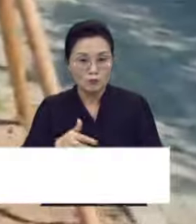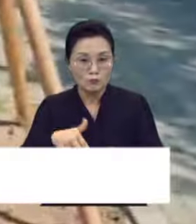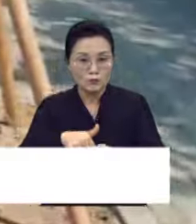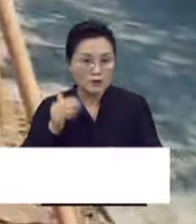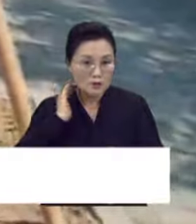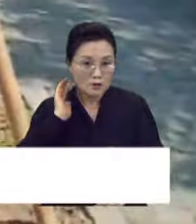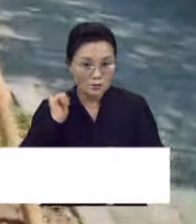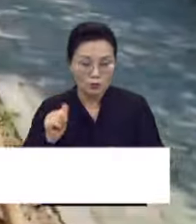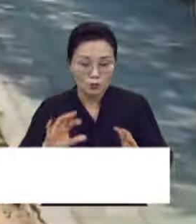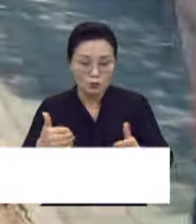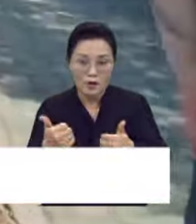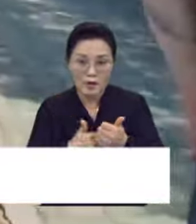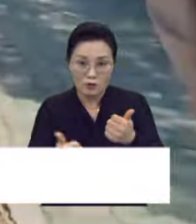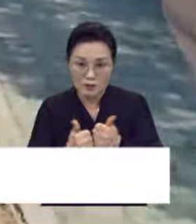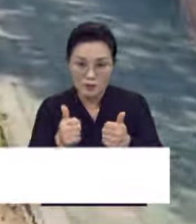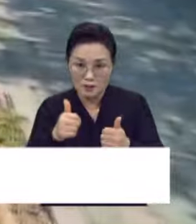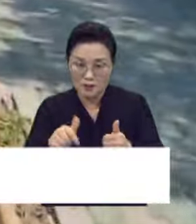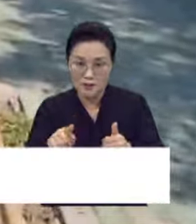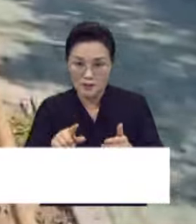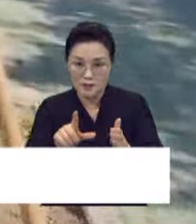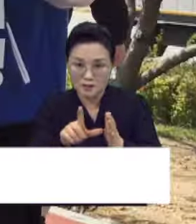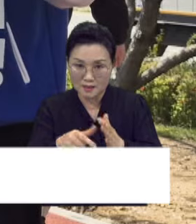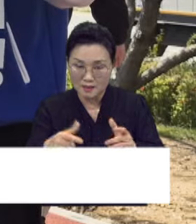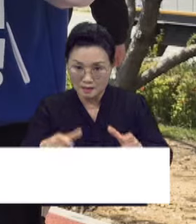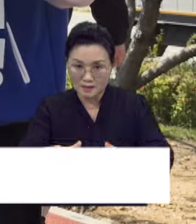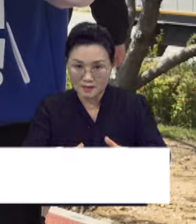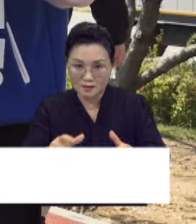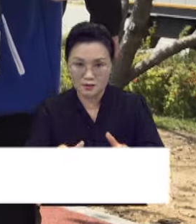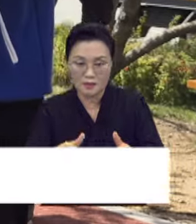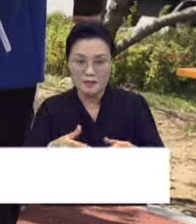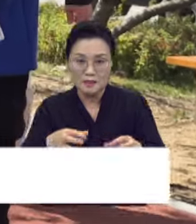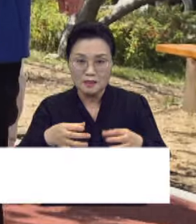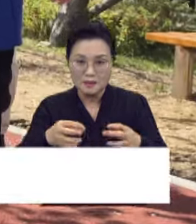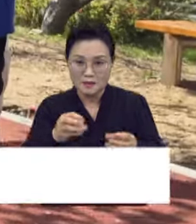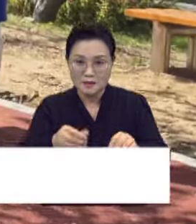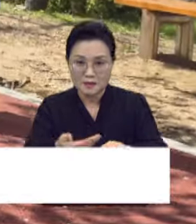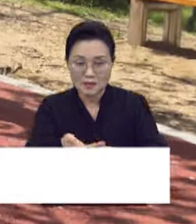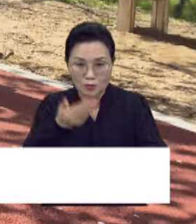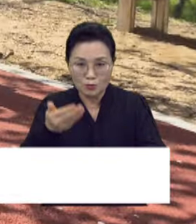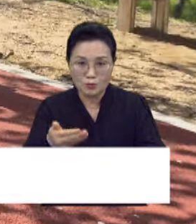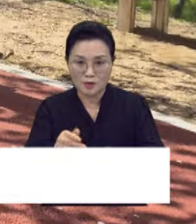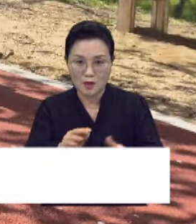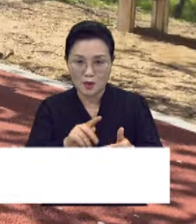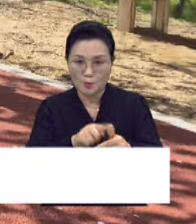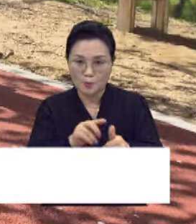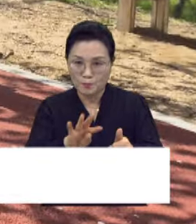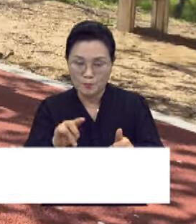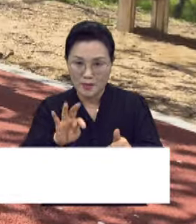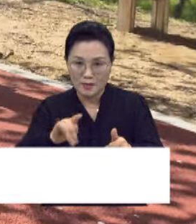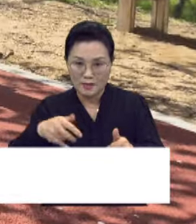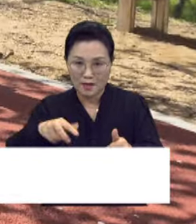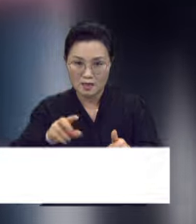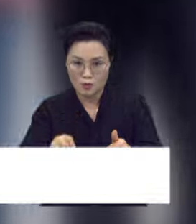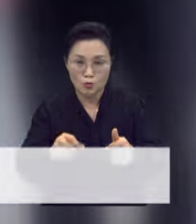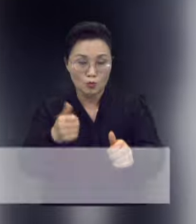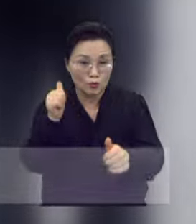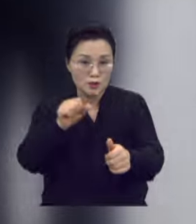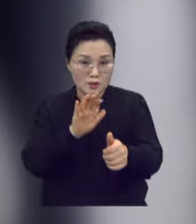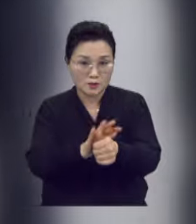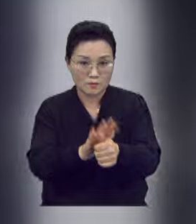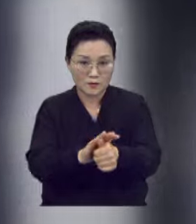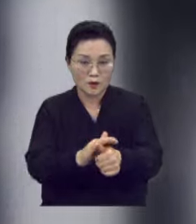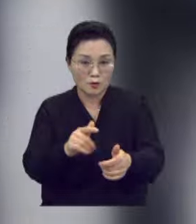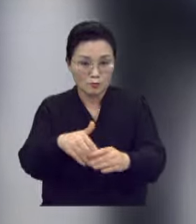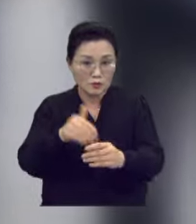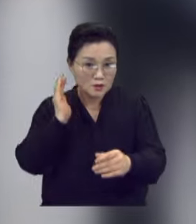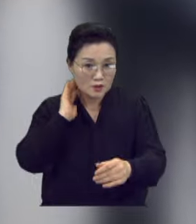대통령도 국회의원 시절 자신의 지역구였던 사상구 낙동제방 벚꽃길을 찾아 배재정 후보를 지원했습니다. 문 전